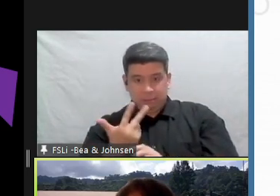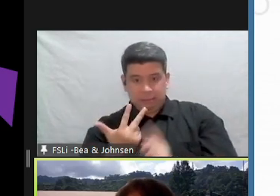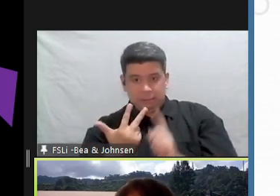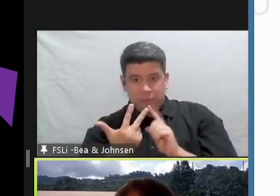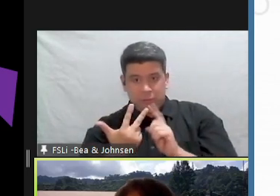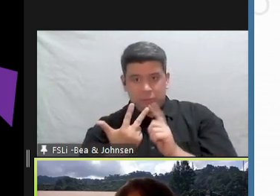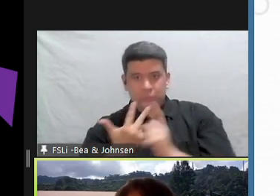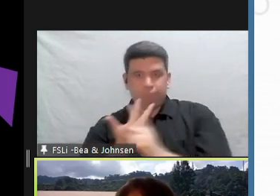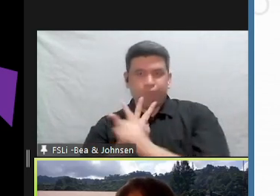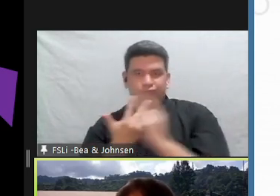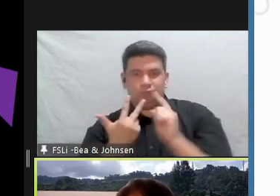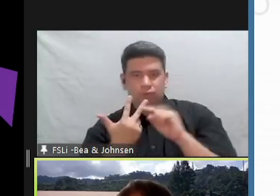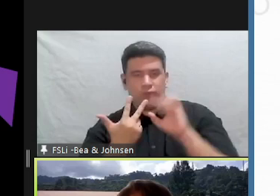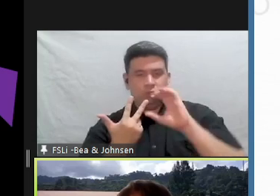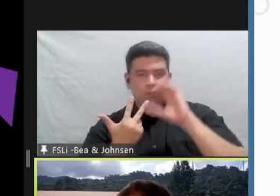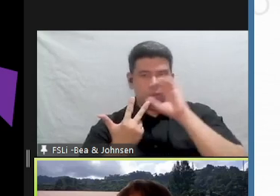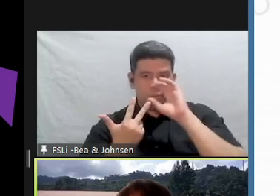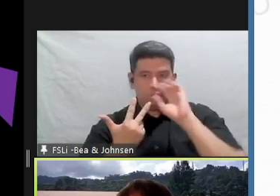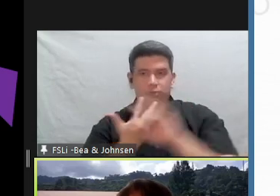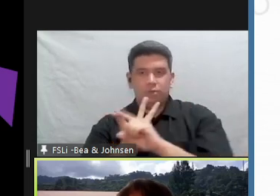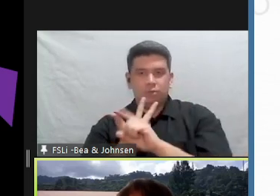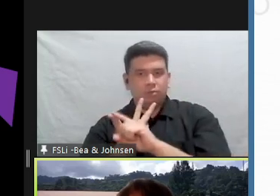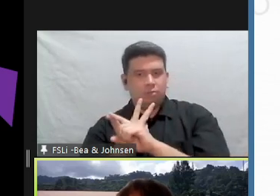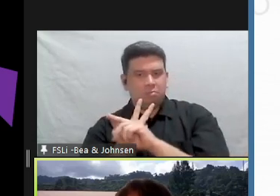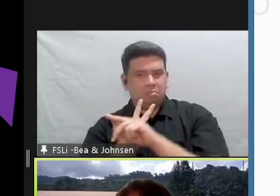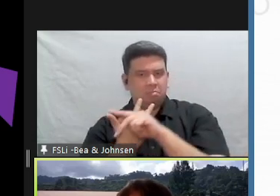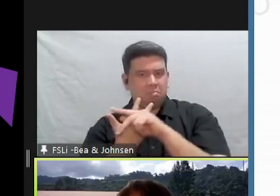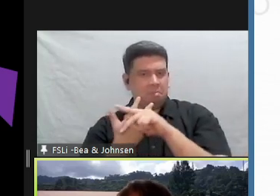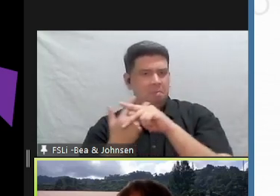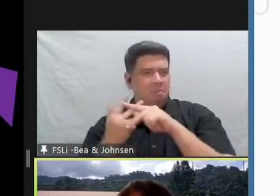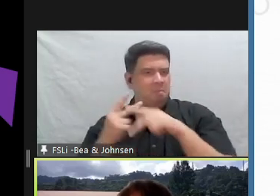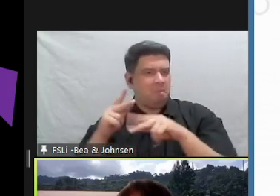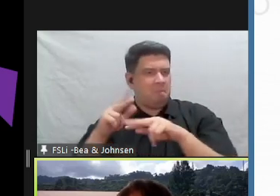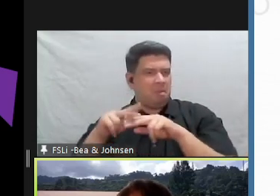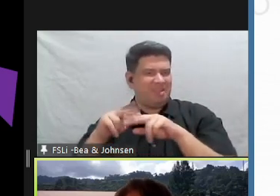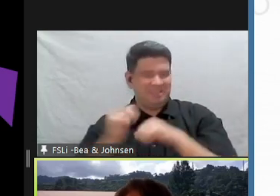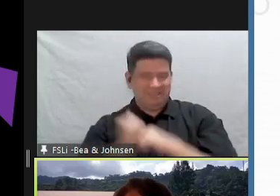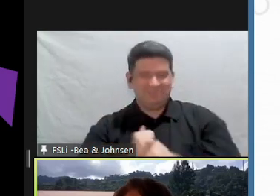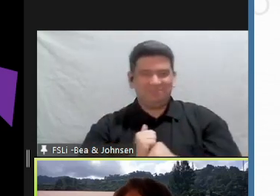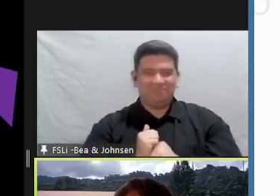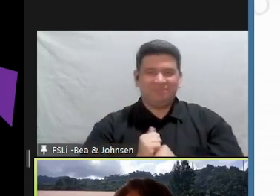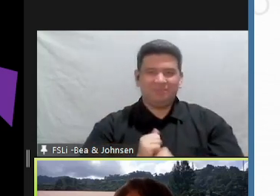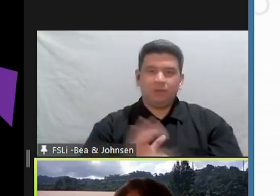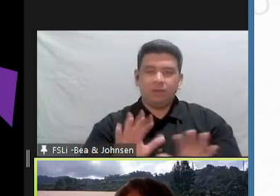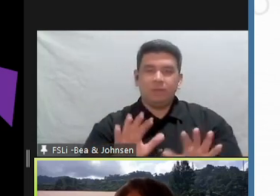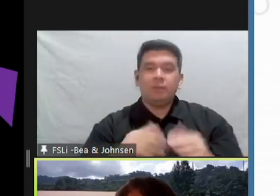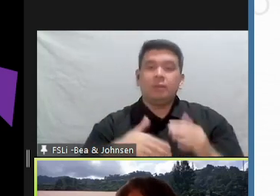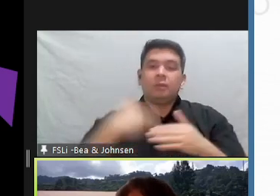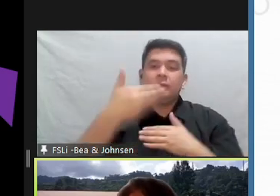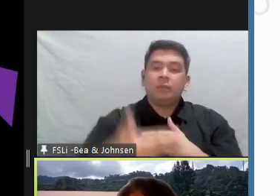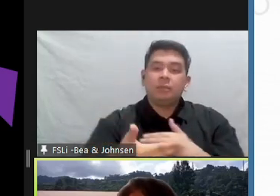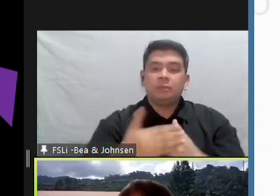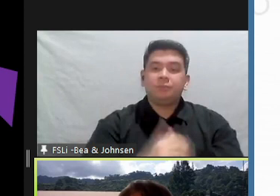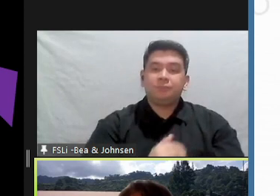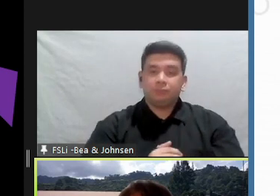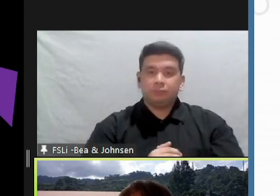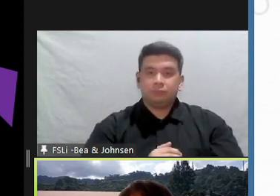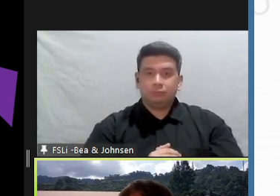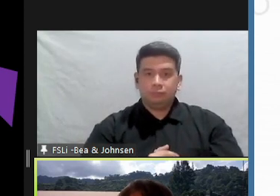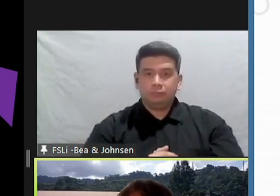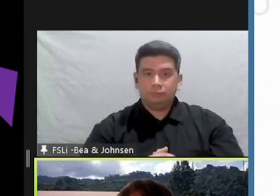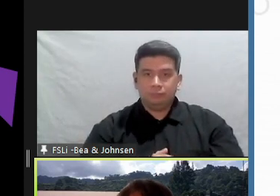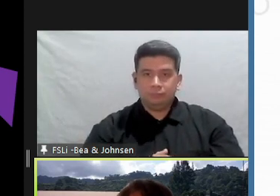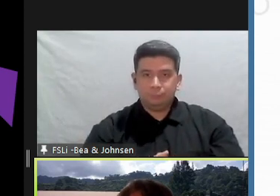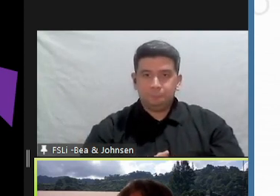education program. Subalit na nagkaroon ng martial law ay tinigil na ito. Subalit kahit na wala na itong batas na